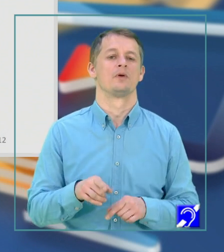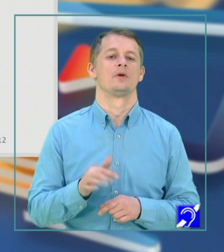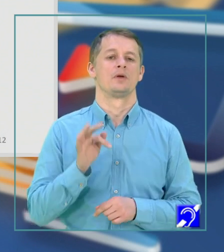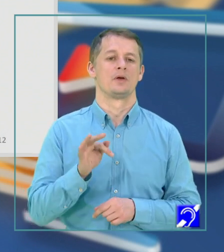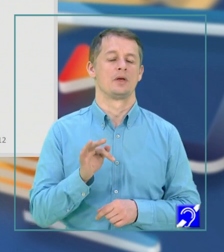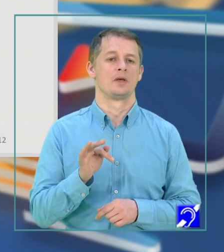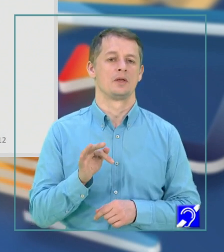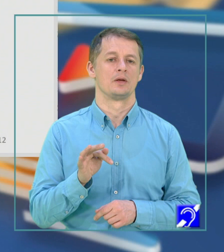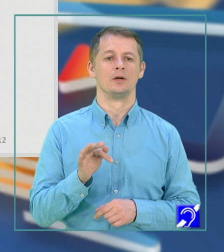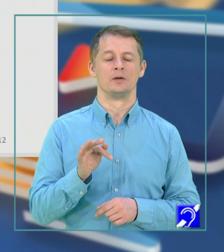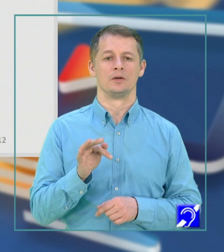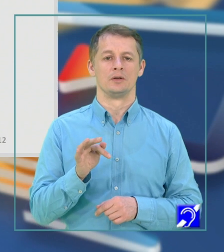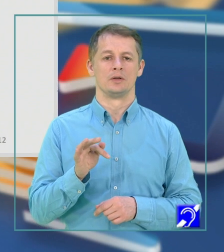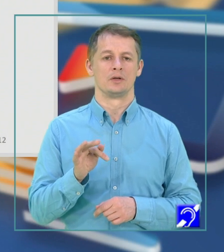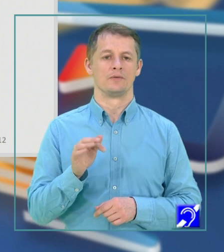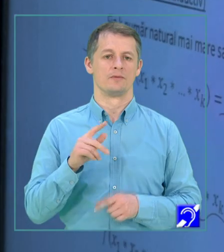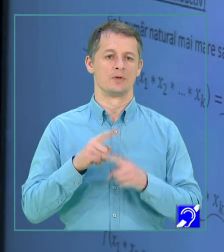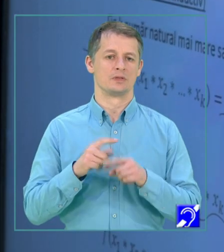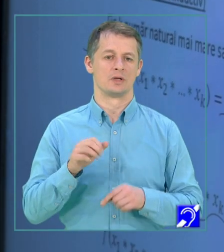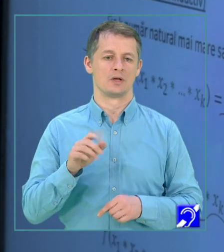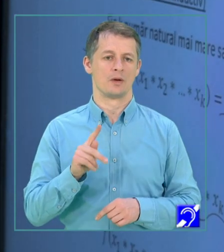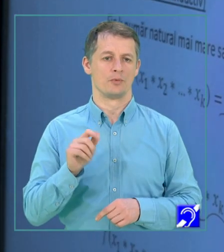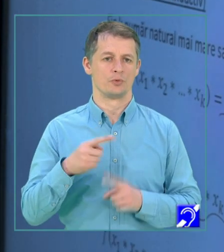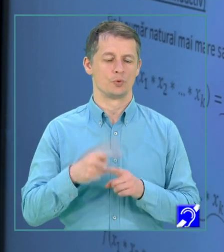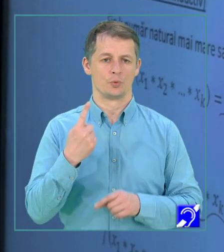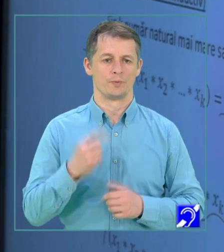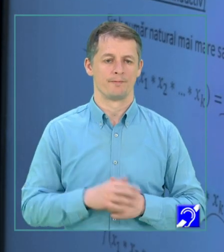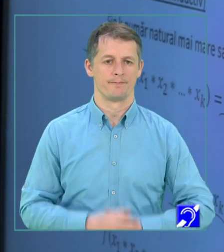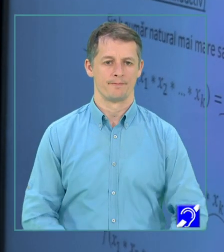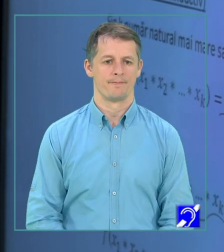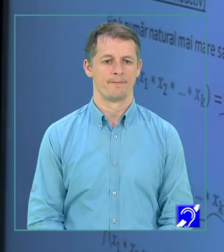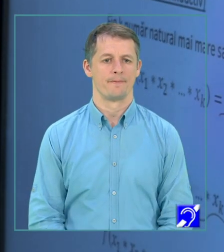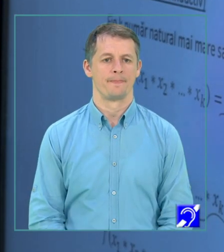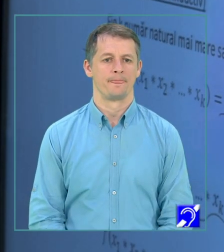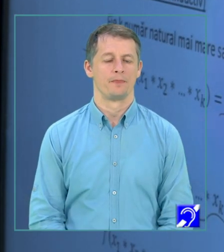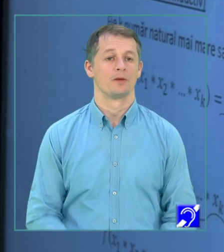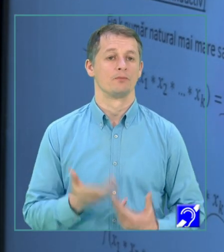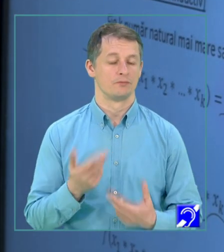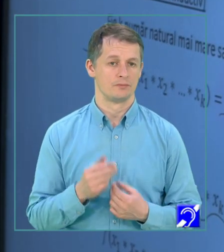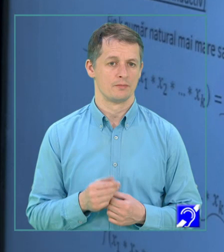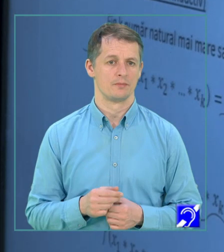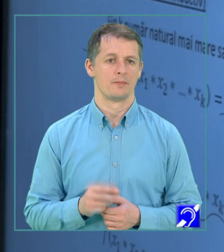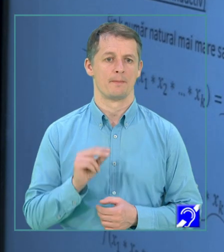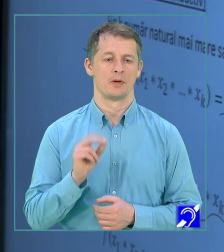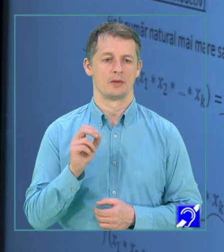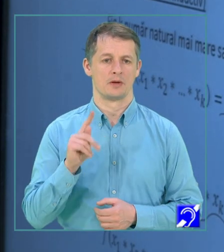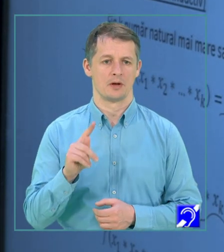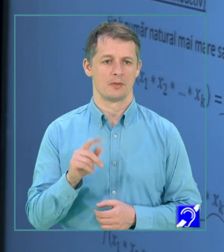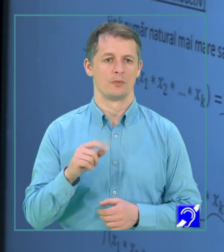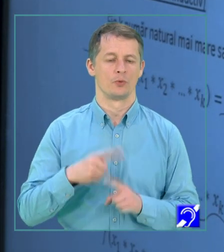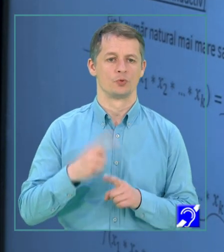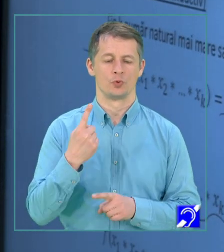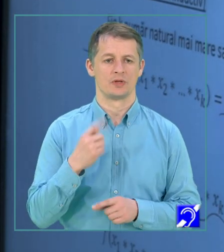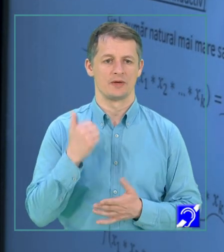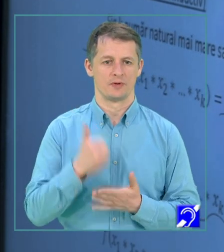ori F de XK plus 1. Așadar, egalitatea din P de K plus 1 este adevărată, deci P de K plus 1 este adevărată